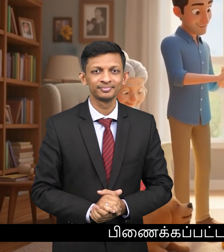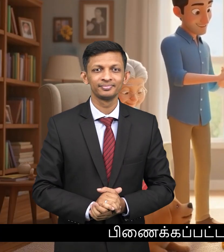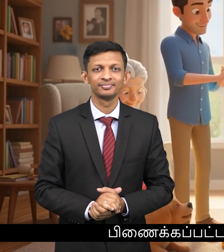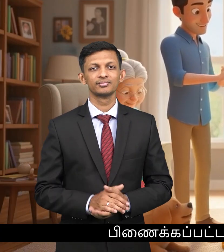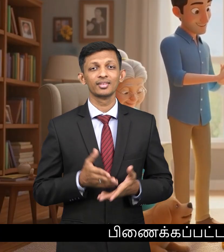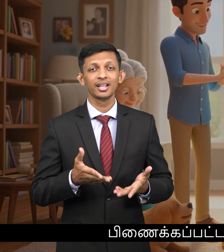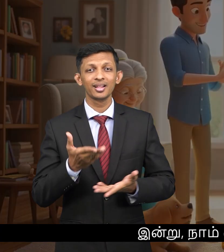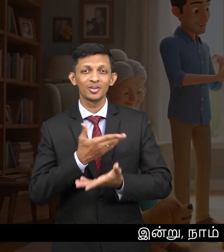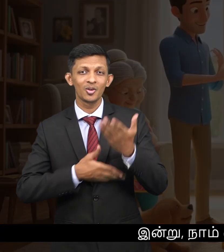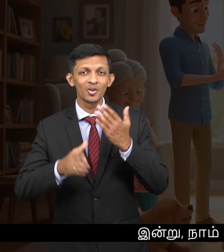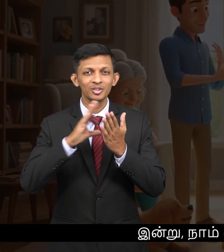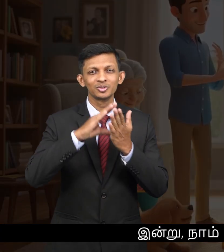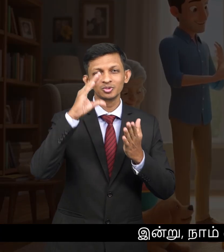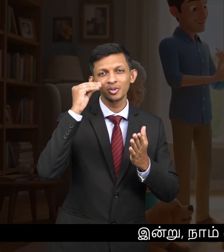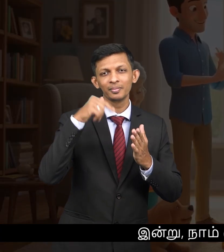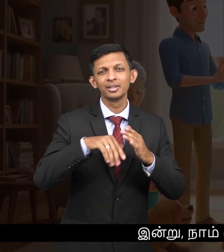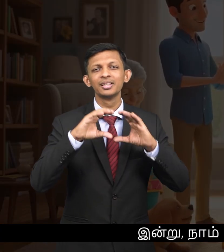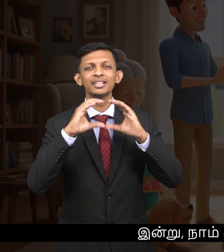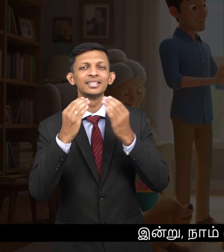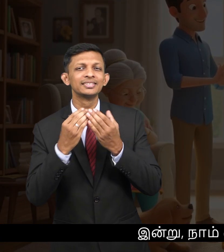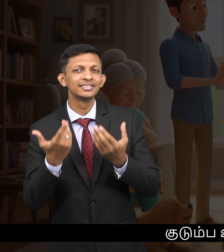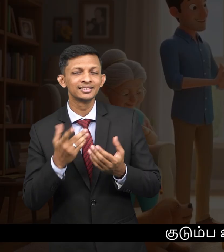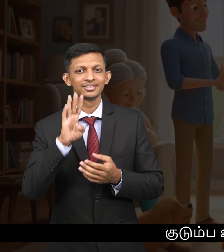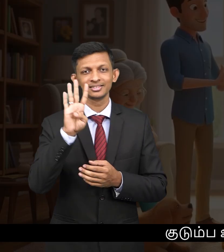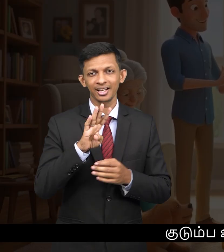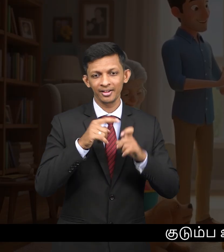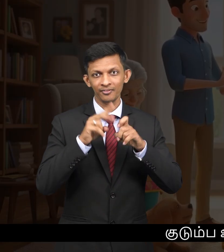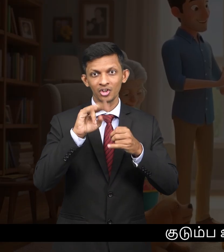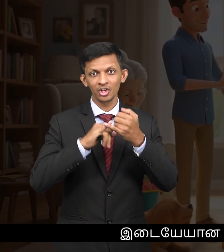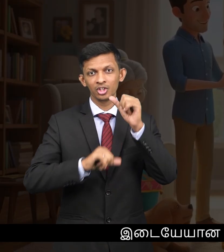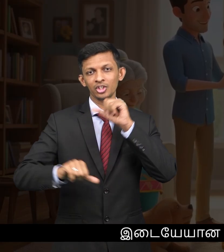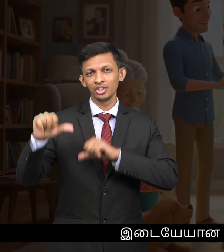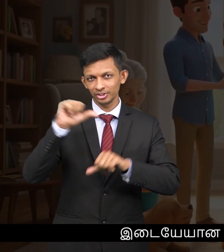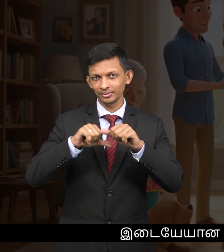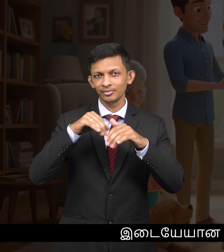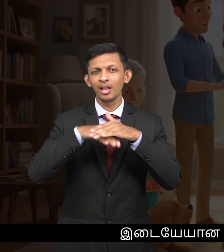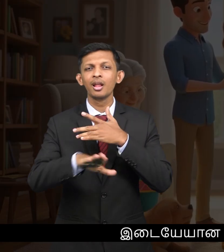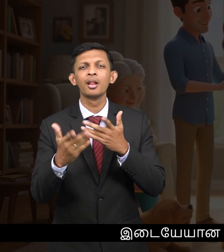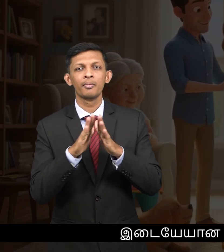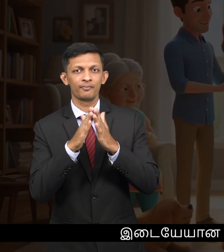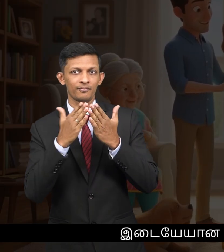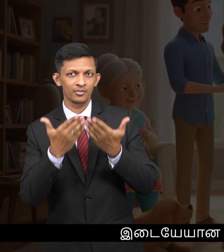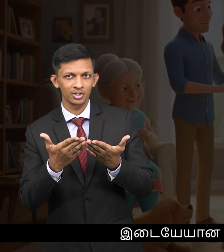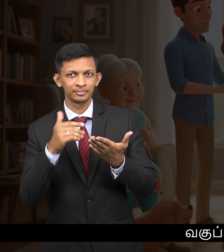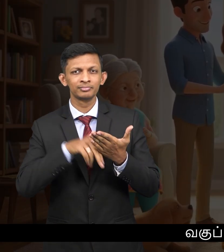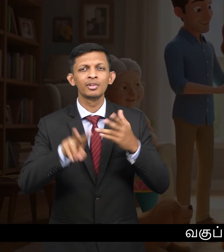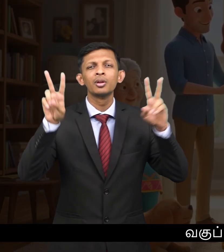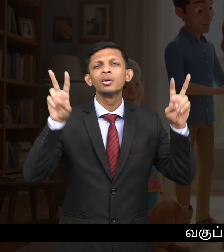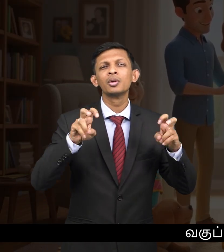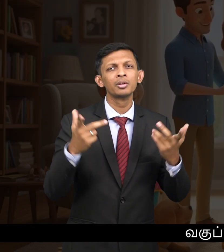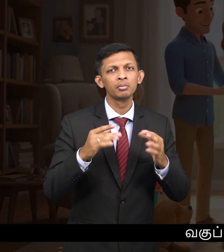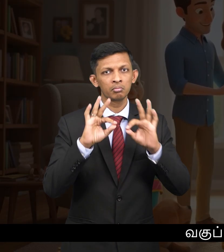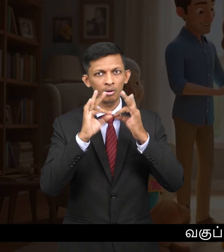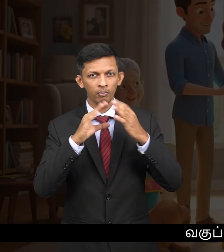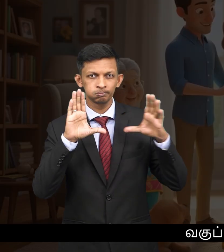ஒரு குழுவாகும். இன்று நாம் குடும்ப மரம் பற்றியும் குடும்ப உறுப்பினர்களுக்கு இடையேயான உறவு முறைகள் பற்றியும் வகுப்பு